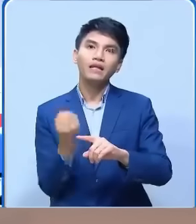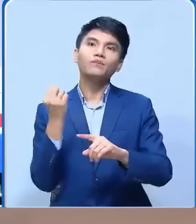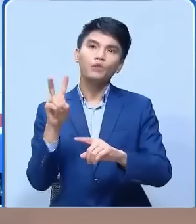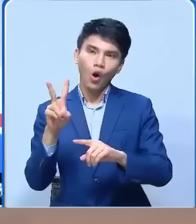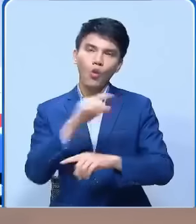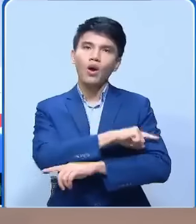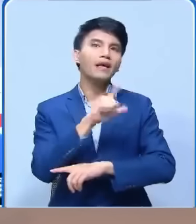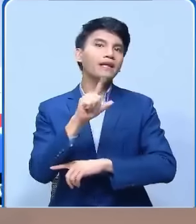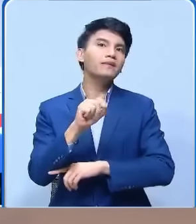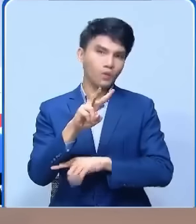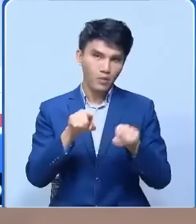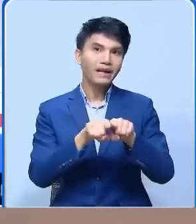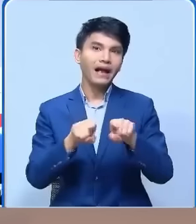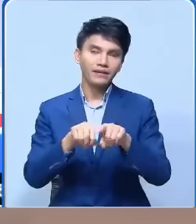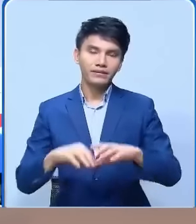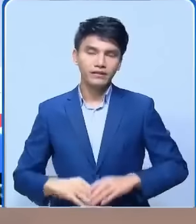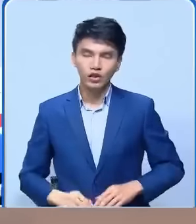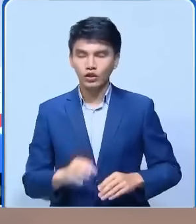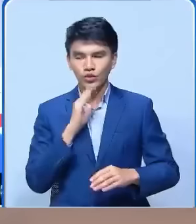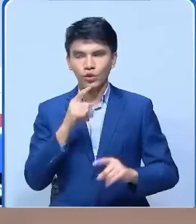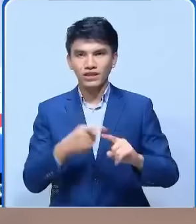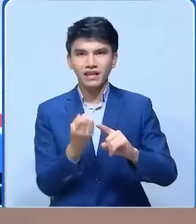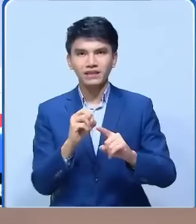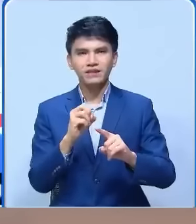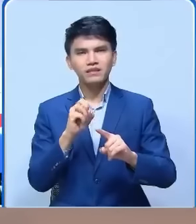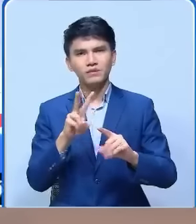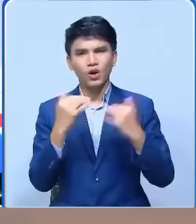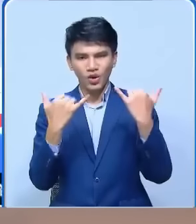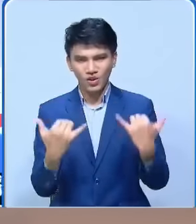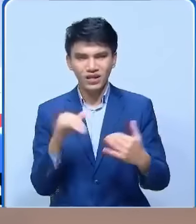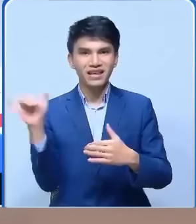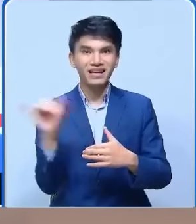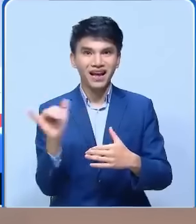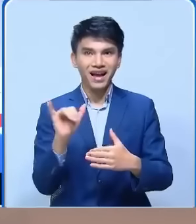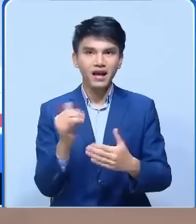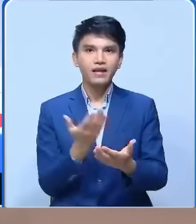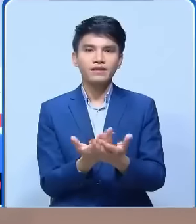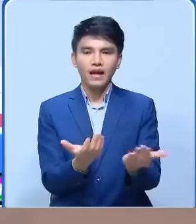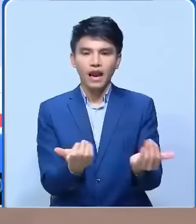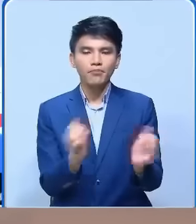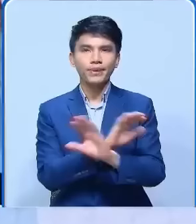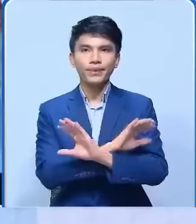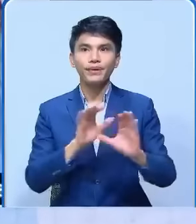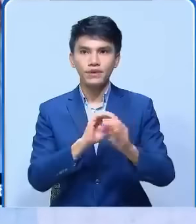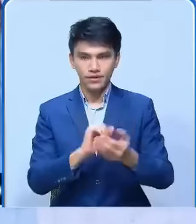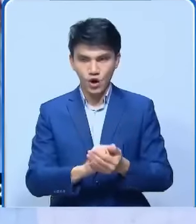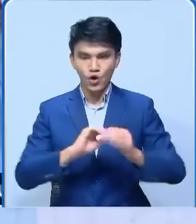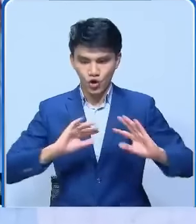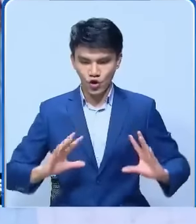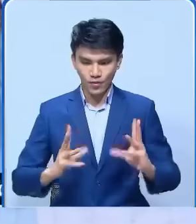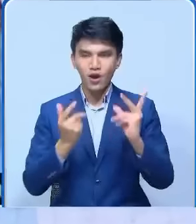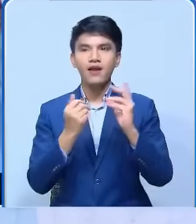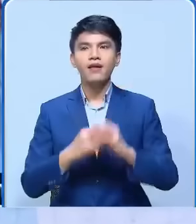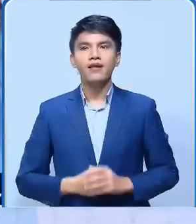าคมถ้าท่านไม่ไปต่อภายในต้นเดือนธันวาคมเท่ากับท่านไม่ประสงค์จะรับเงินหมื่นนี้มันก็ชวดหายไปกับสาย